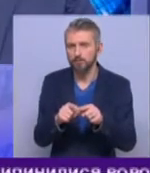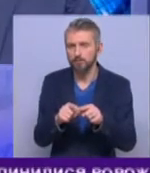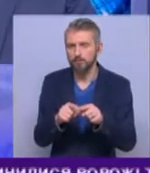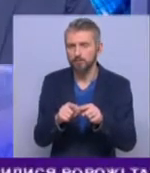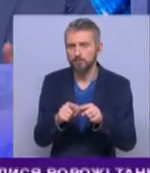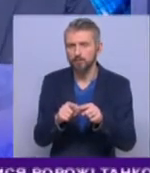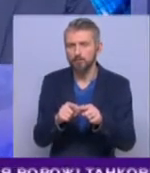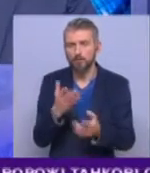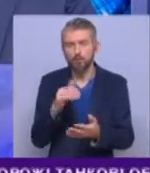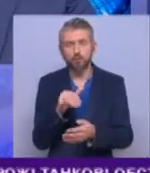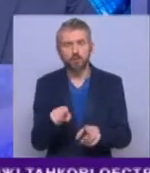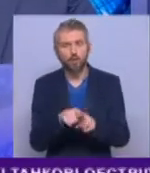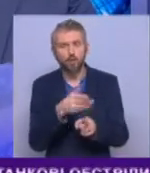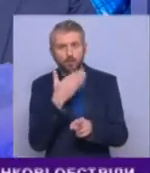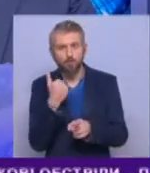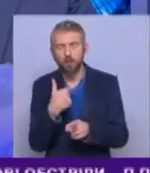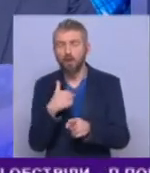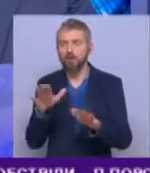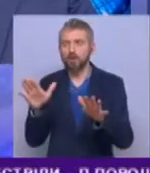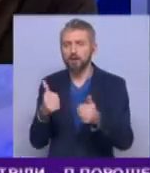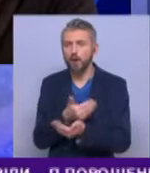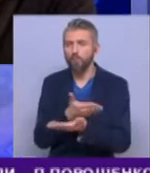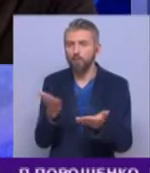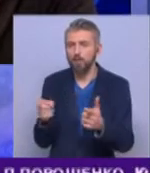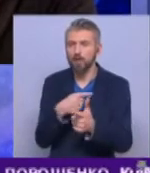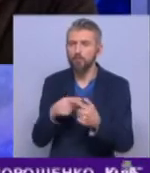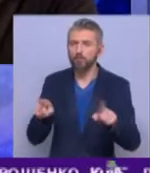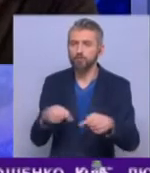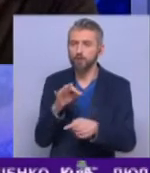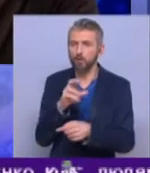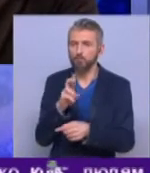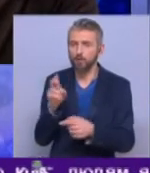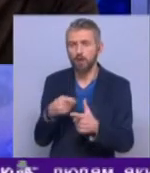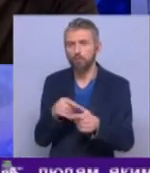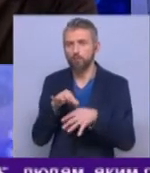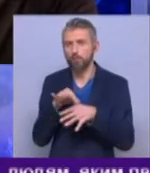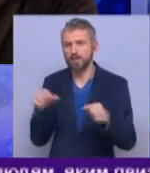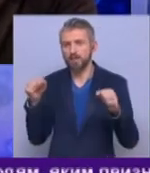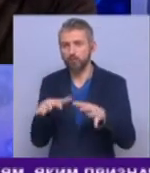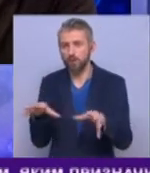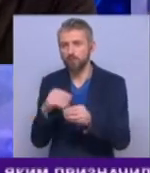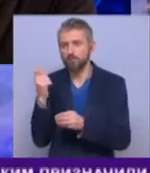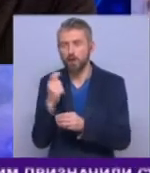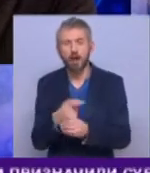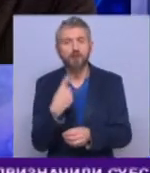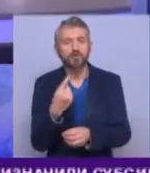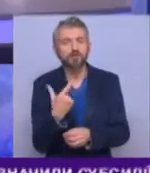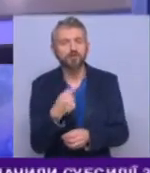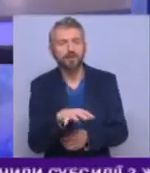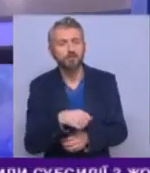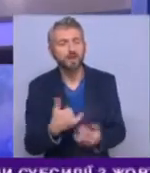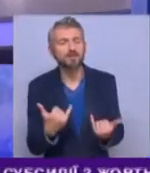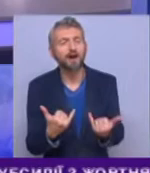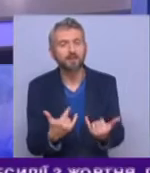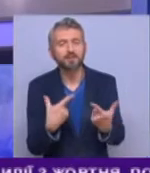такого? Значить, я закликаю вас або створити ОСББ, або провести збори співвласників. А лічильник де їм забрати